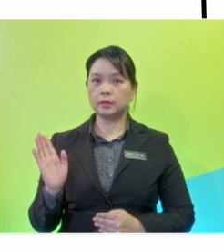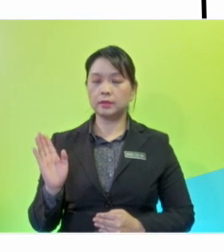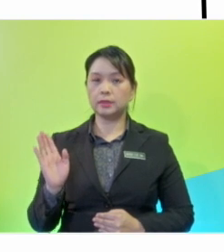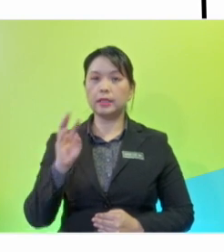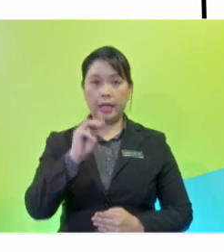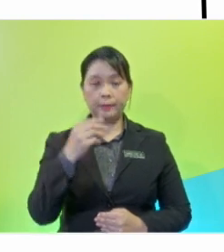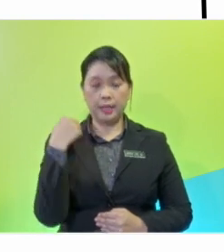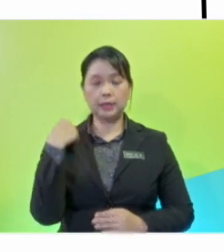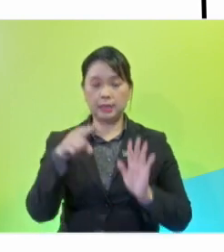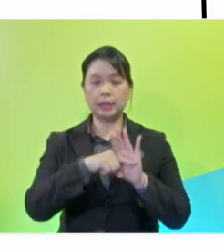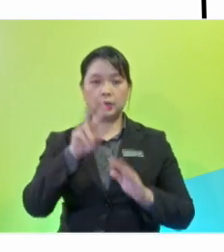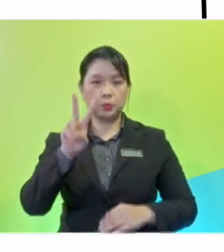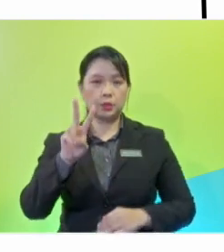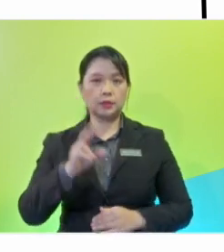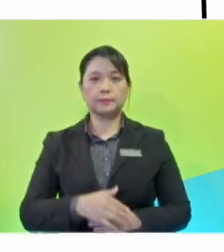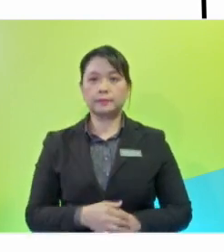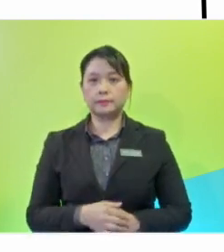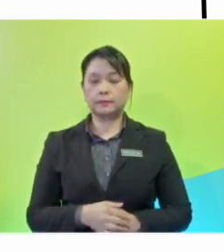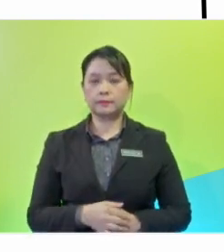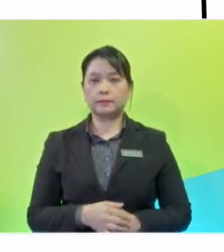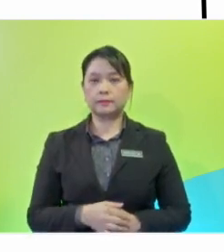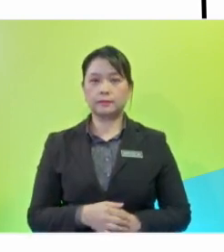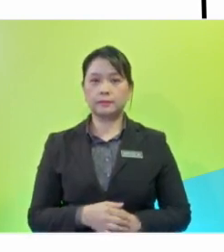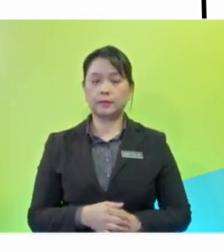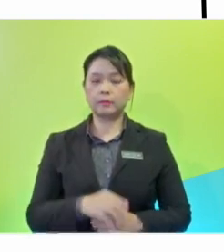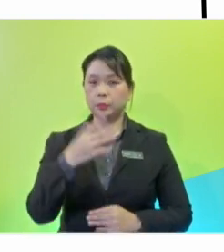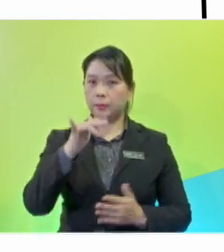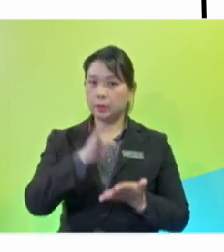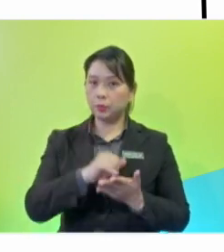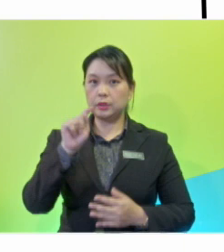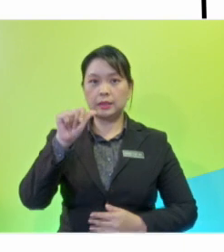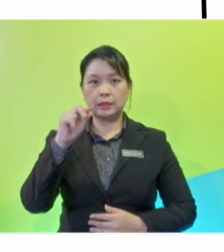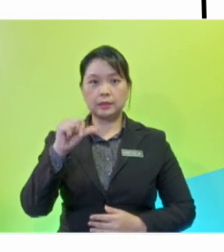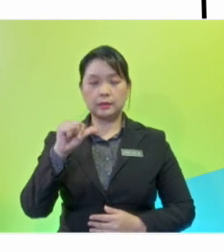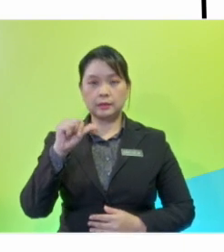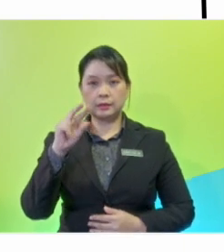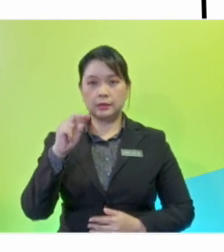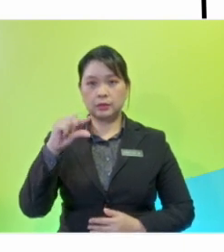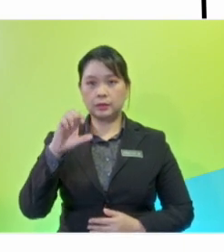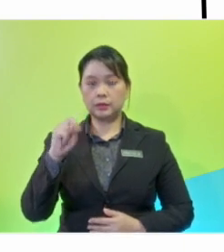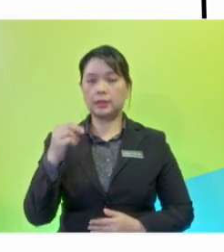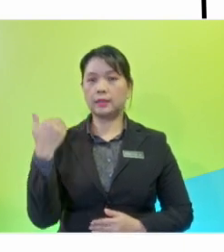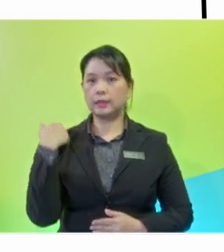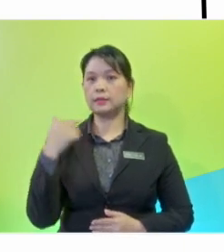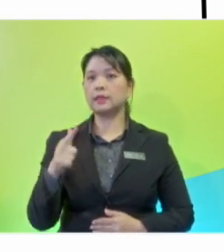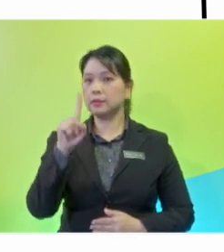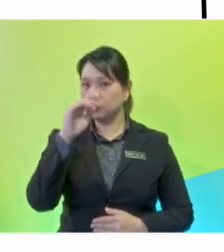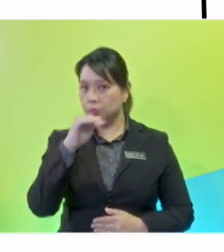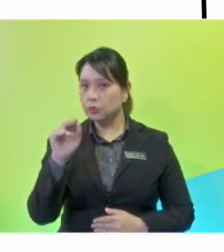kalau nomor itu negatif Kita tahu adalah 1/2